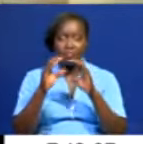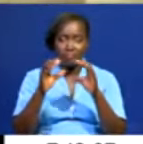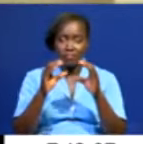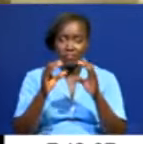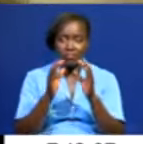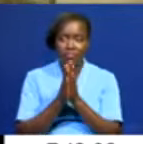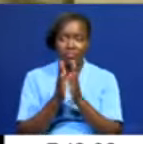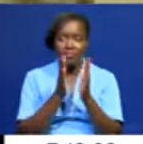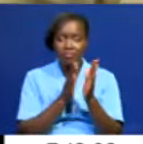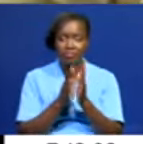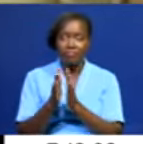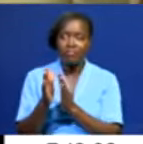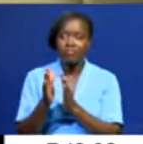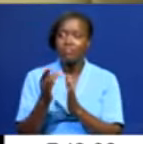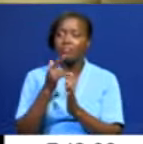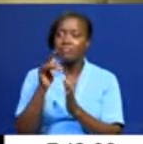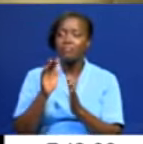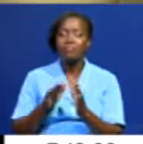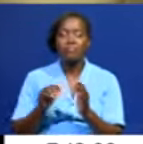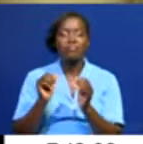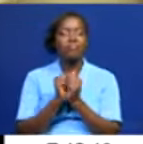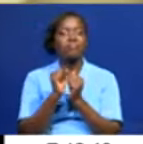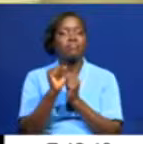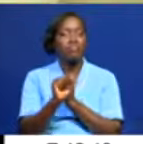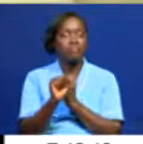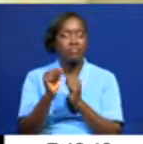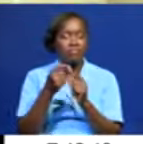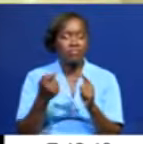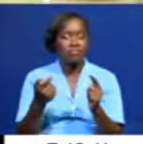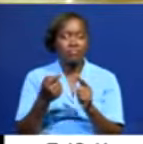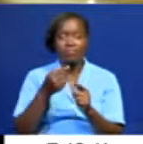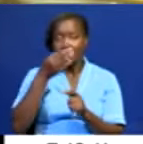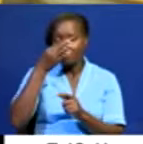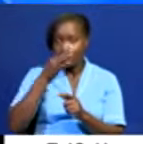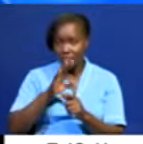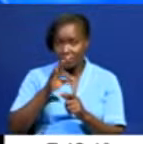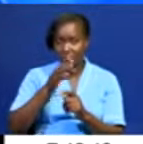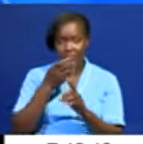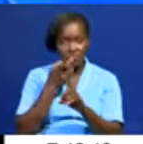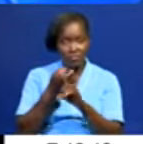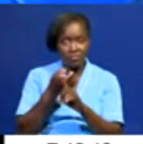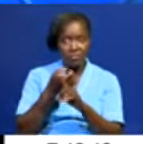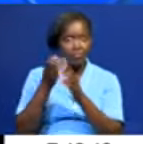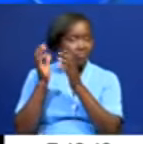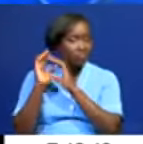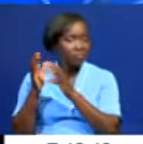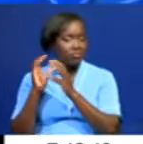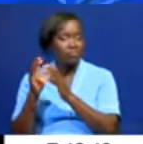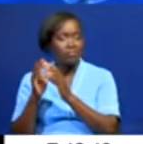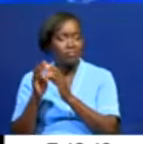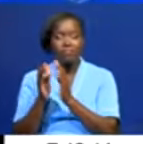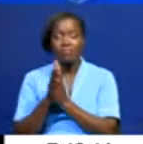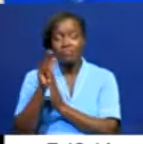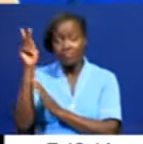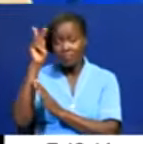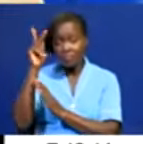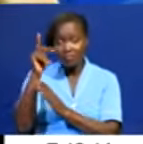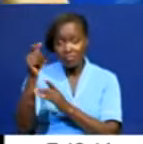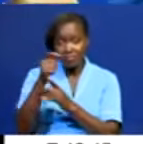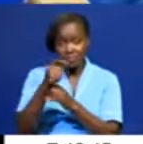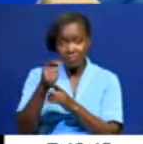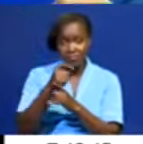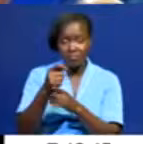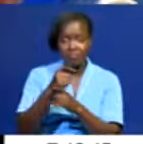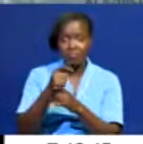mpango huo wanasema kundi la wanawake 15 kutoka kaunti za Kitui, Kwale na Kilifi limepata ujuzi wa kiufundi wa